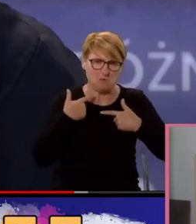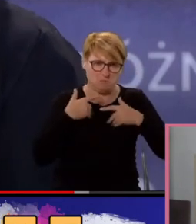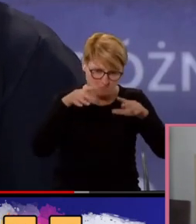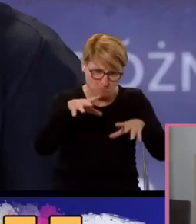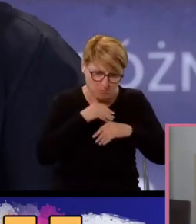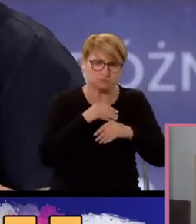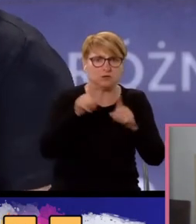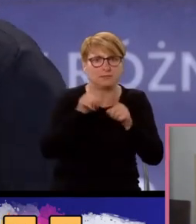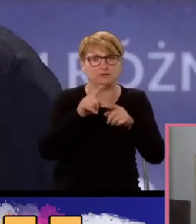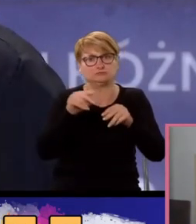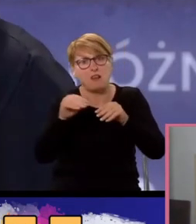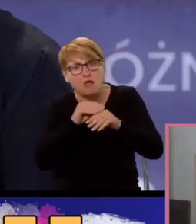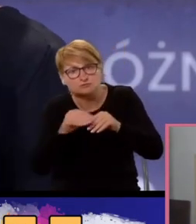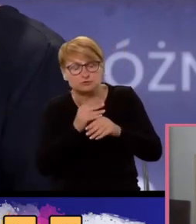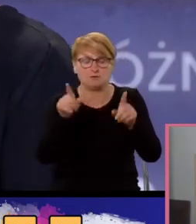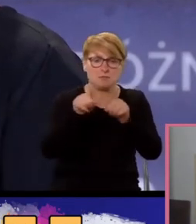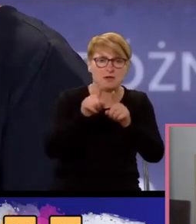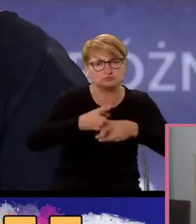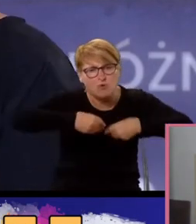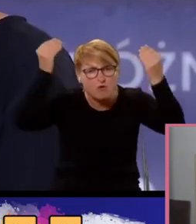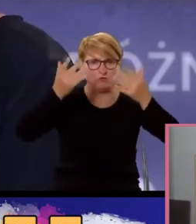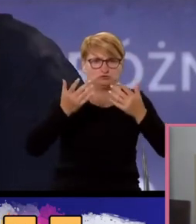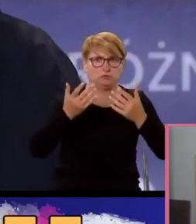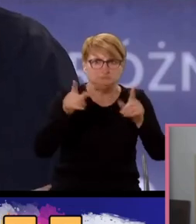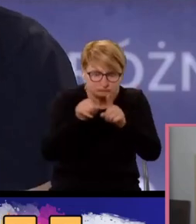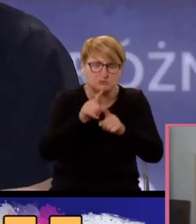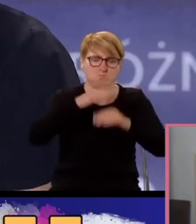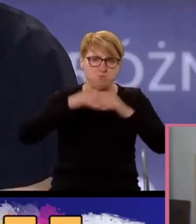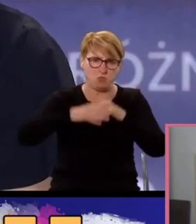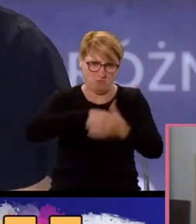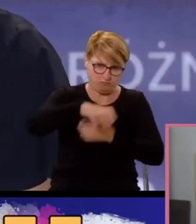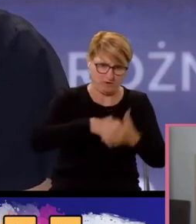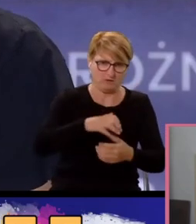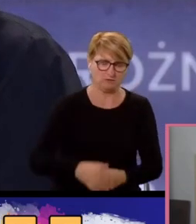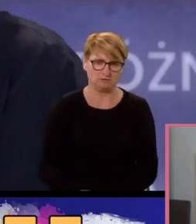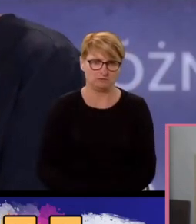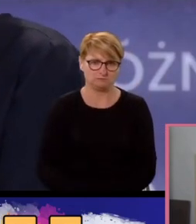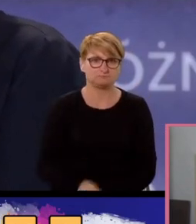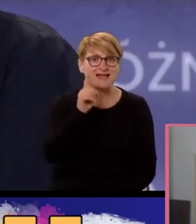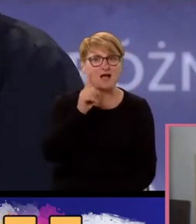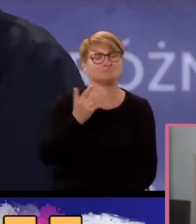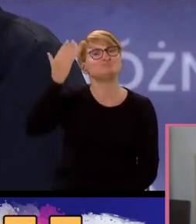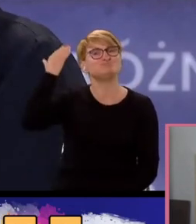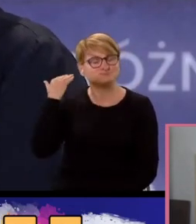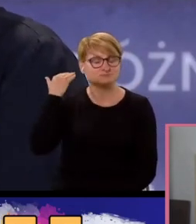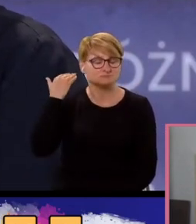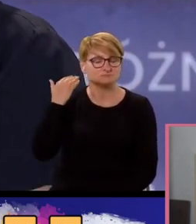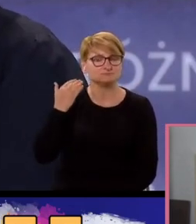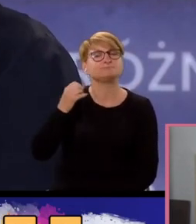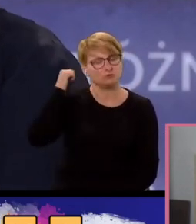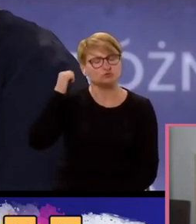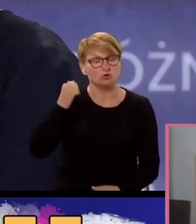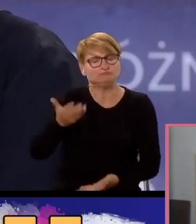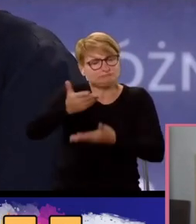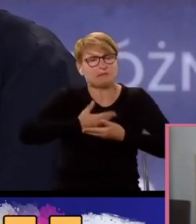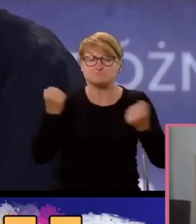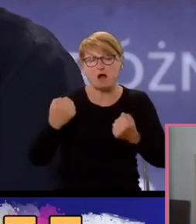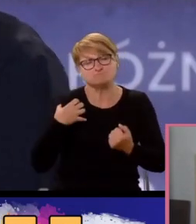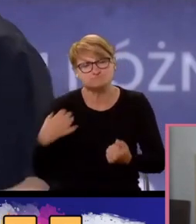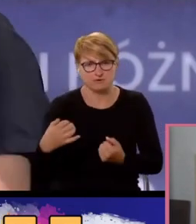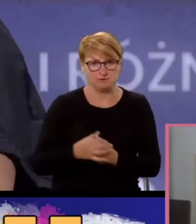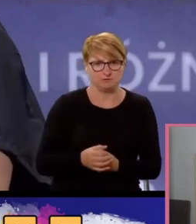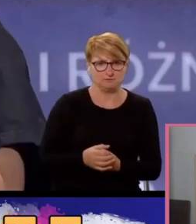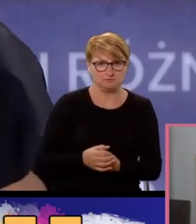i leczyć się, rozwijać i budować świat. Więc przeszłość o tyle jest jakby zasobem bogactwa dla